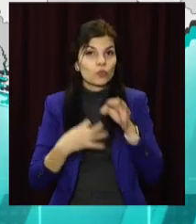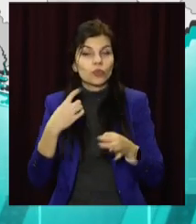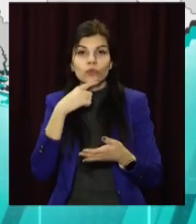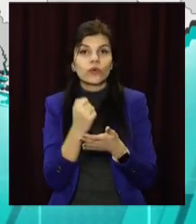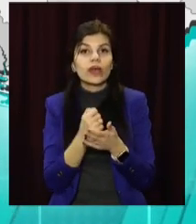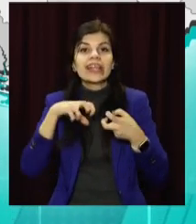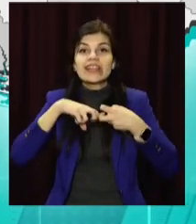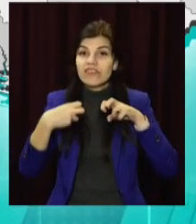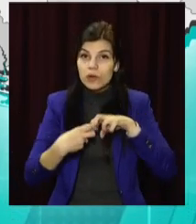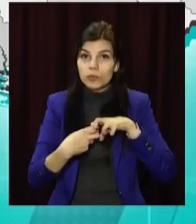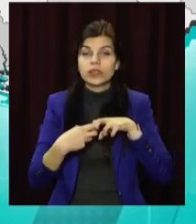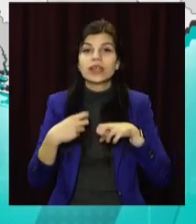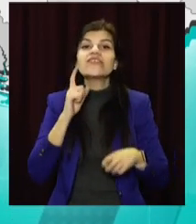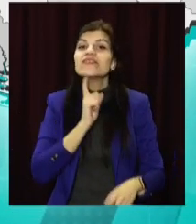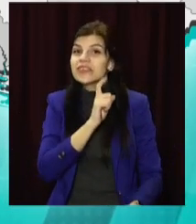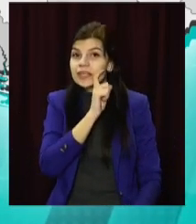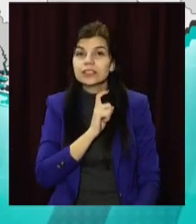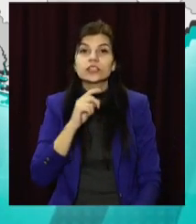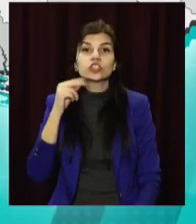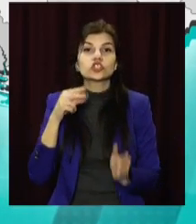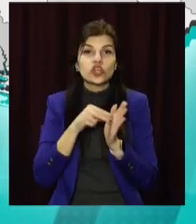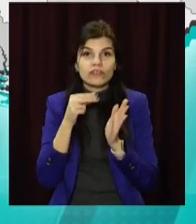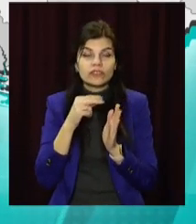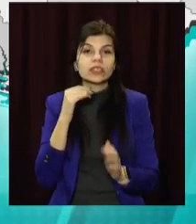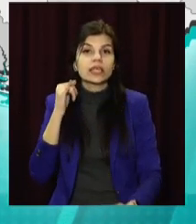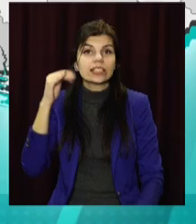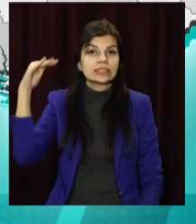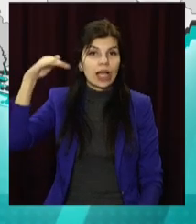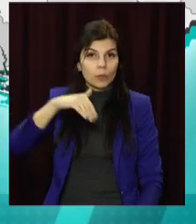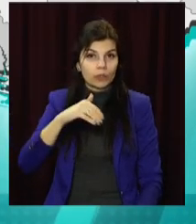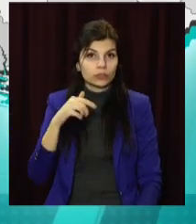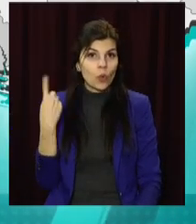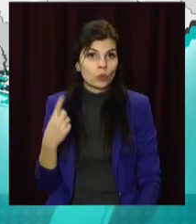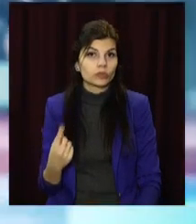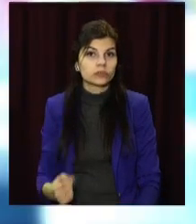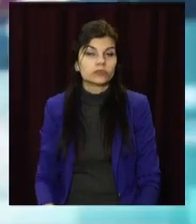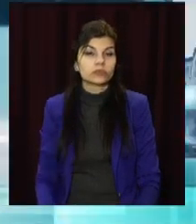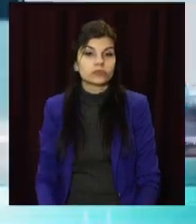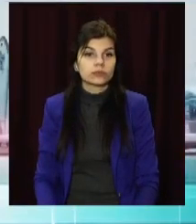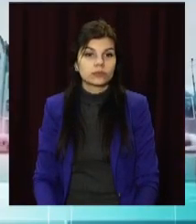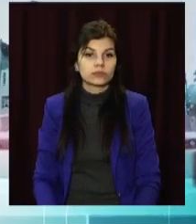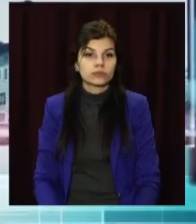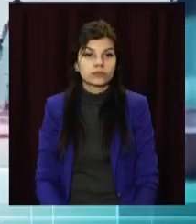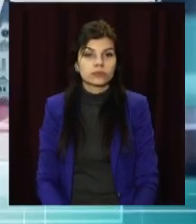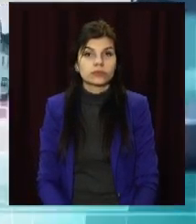зареєстровано в Івано-Франківській, Вінницькій, Чернівецькій та Закарпатській областях.